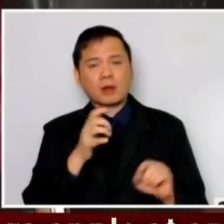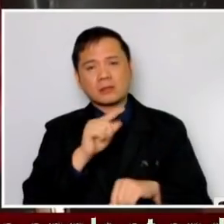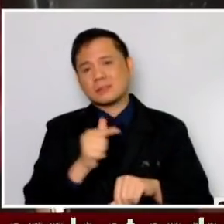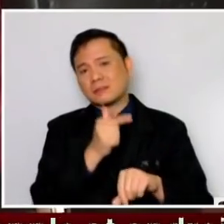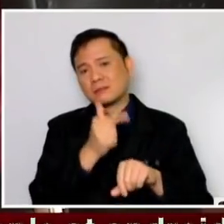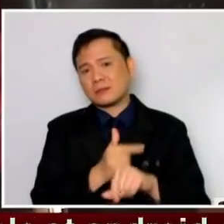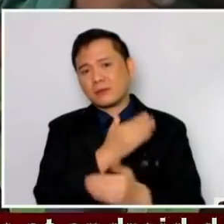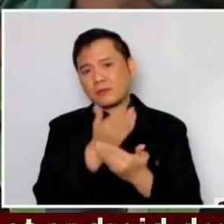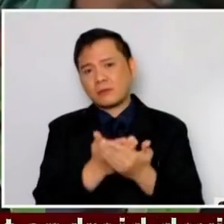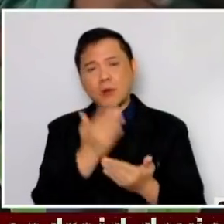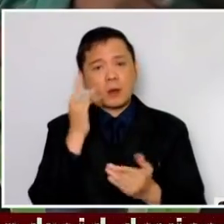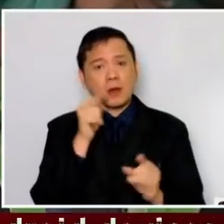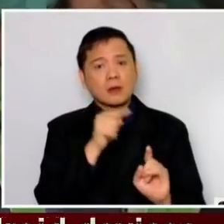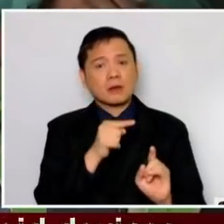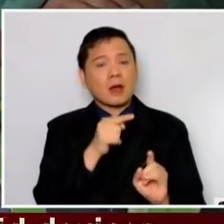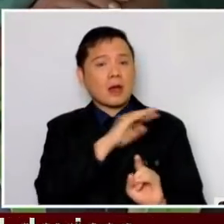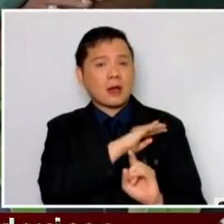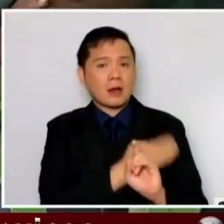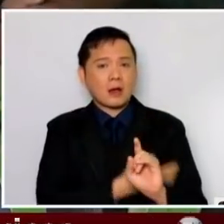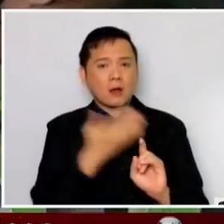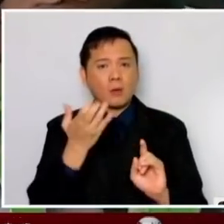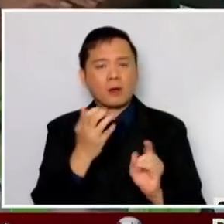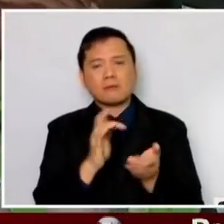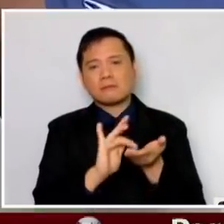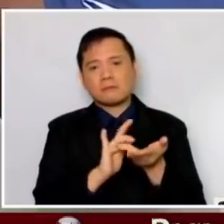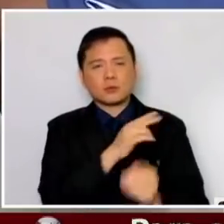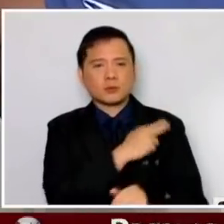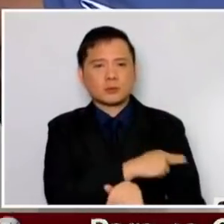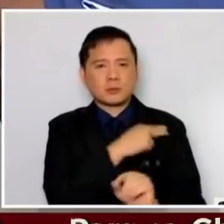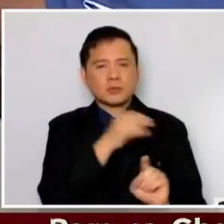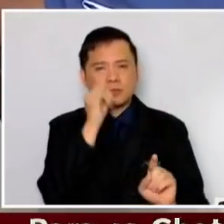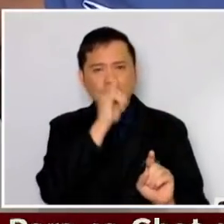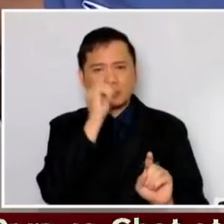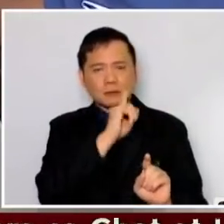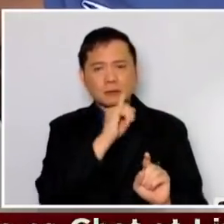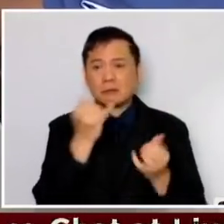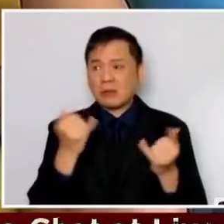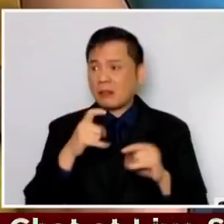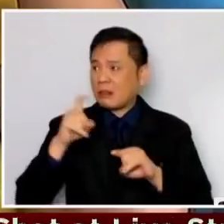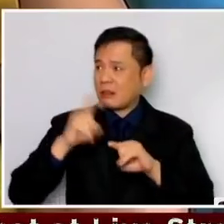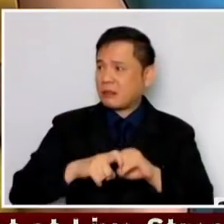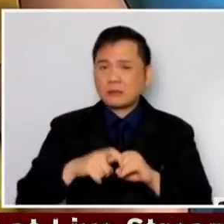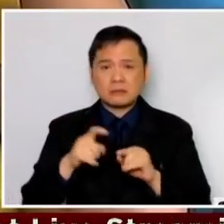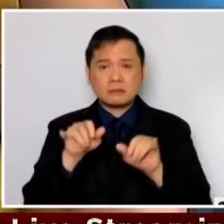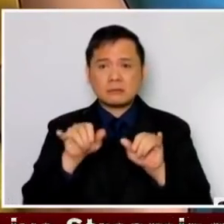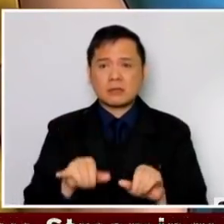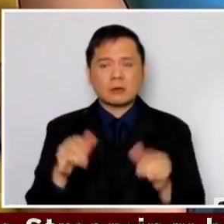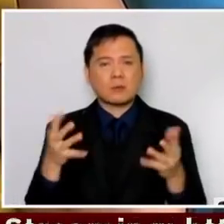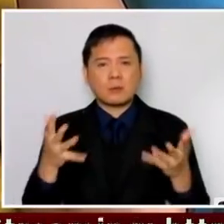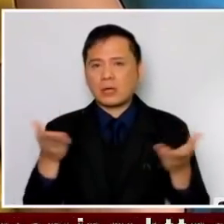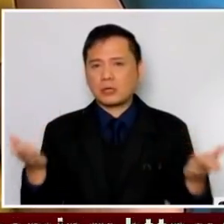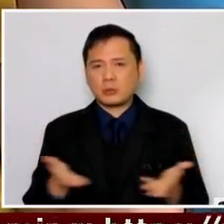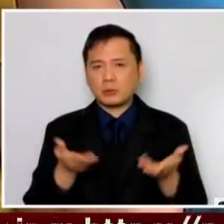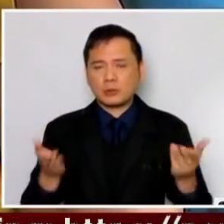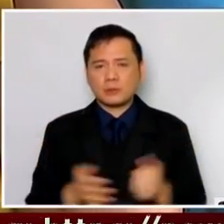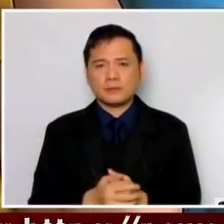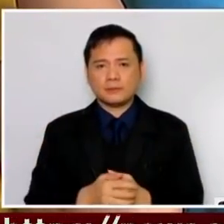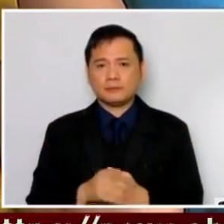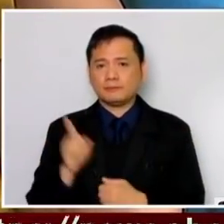sa ospital sa Iloilo. Wala naman kasi silang matutuluyan dito sa Iloilo. Dito kami nakatulog kagabi.